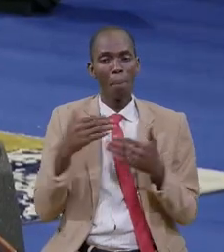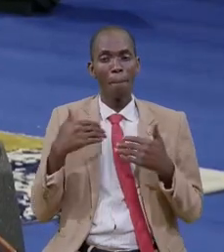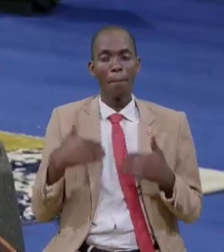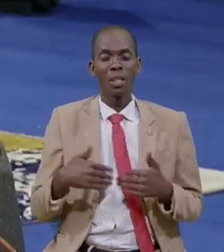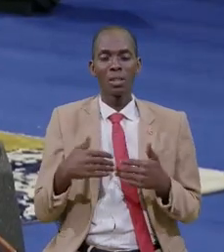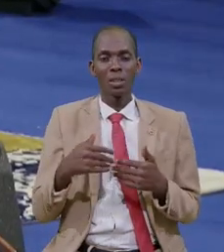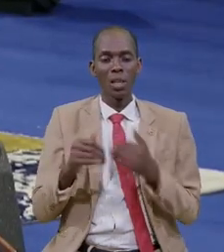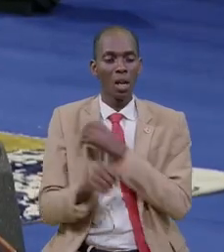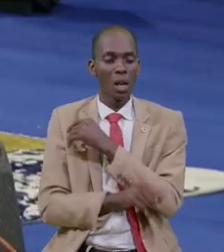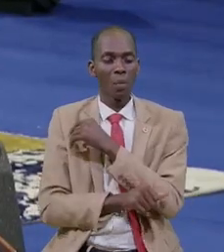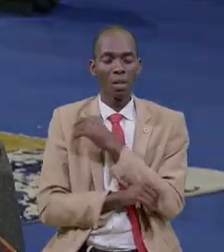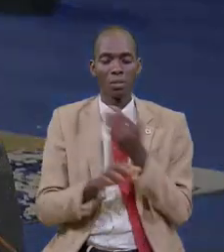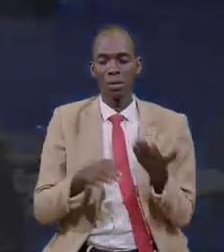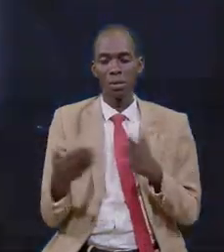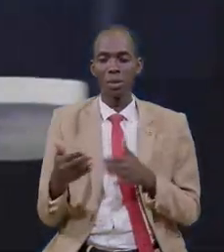Abraham, usé,